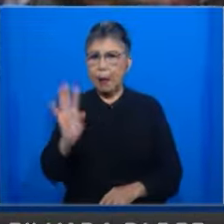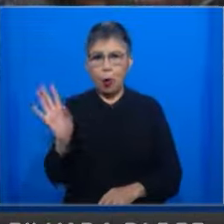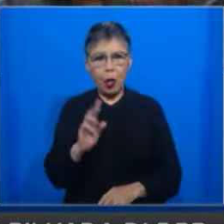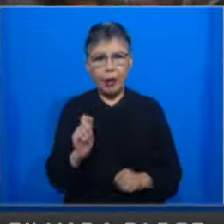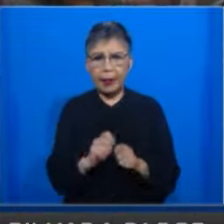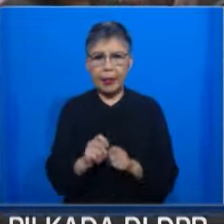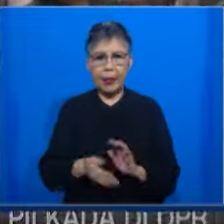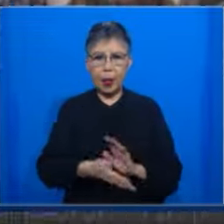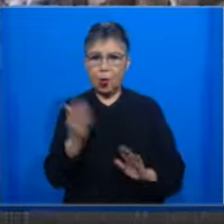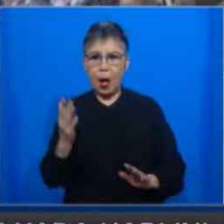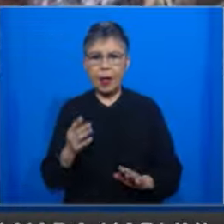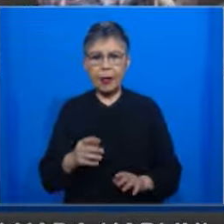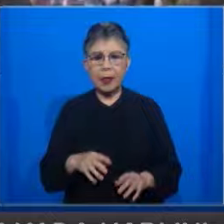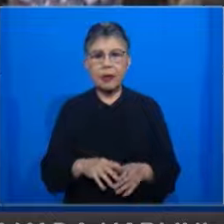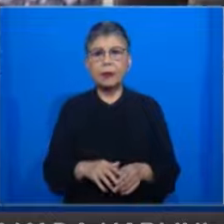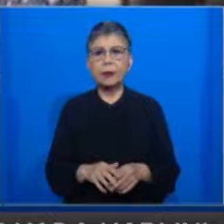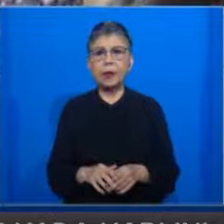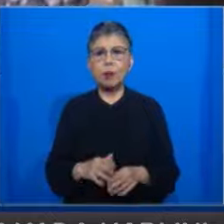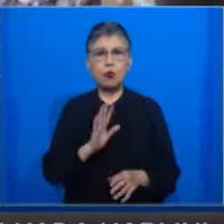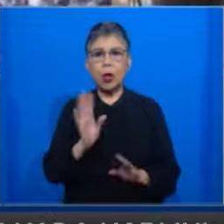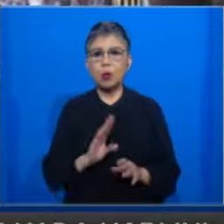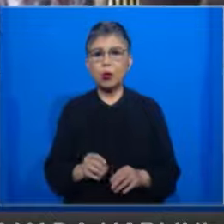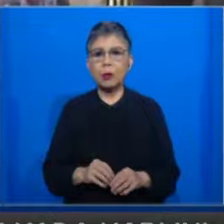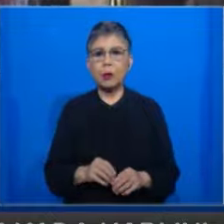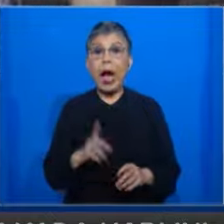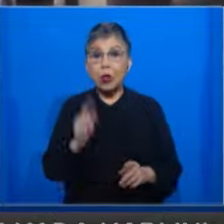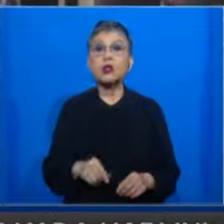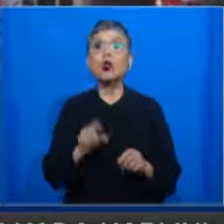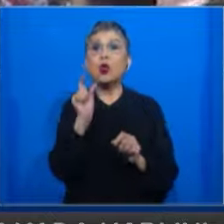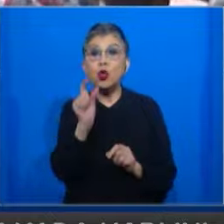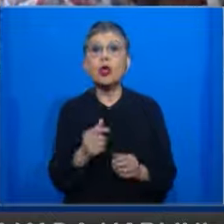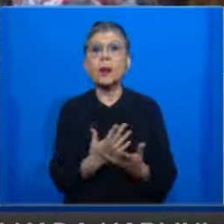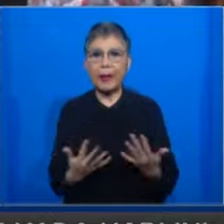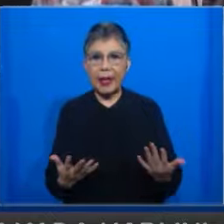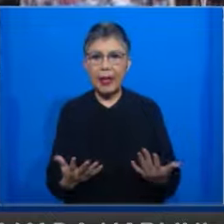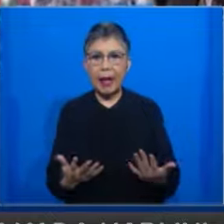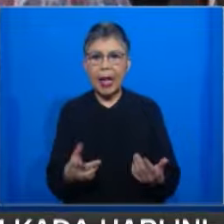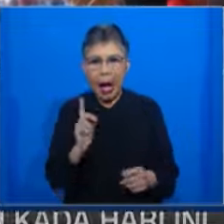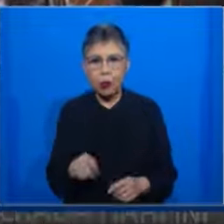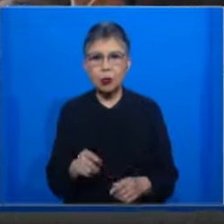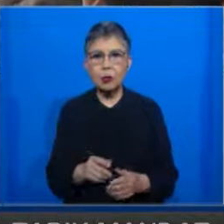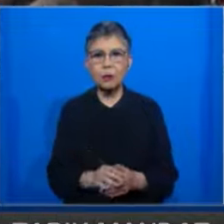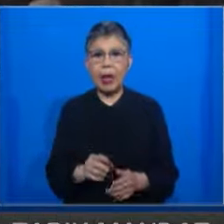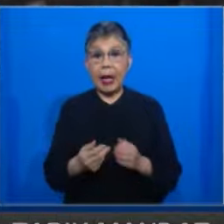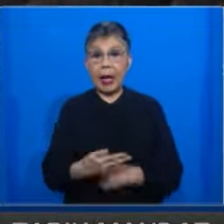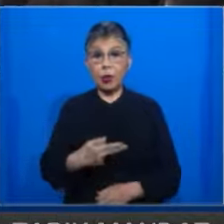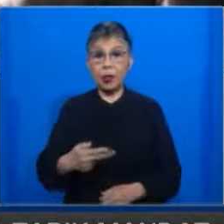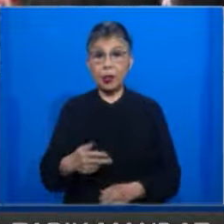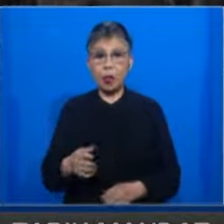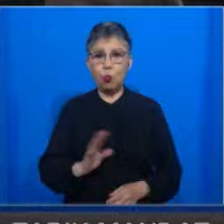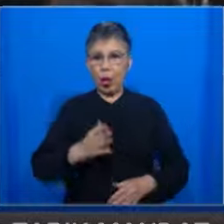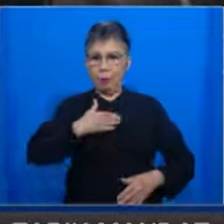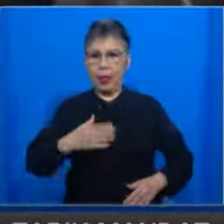hal-hal di luar sesuatu yang memang bukan untuk kepentingan rakyat. Tadi Reza Rahadian juga mengatakan bahwa Indonesia juga bukanlah